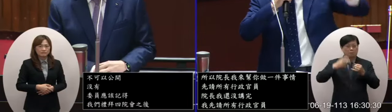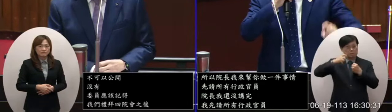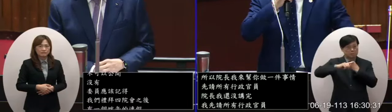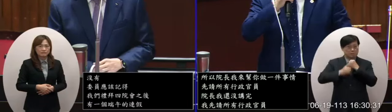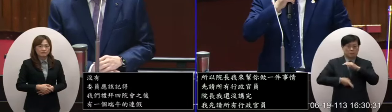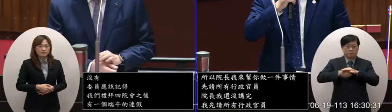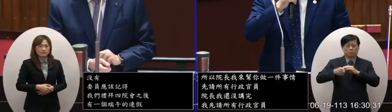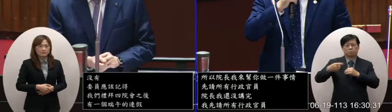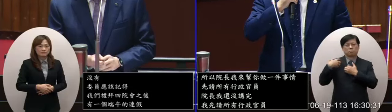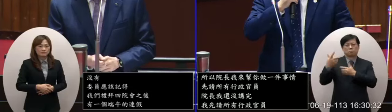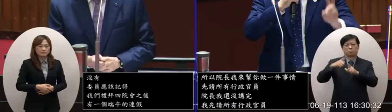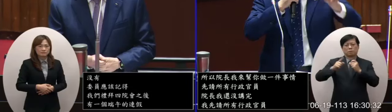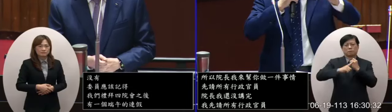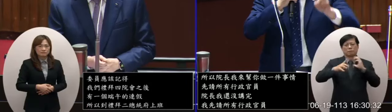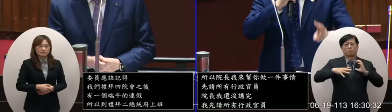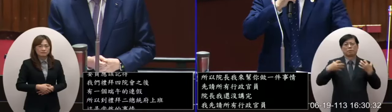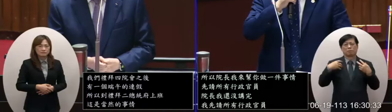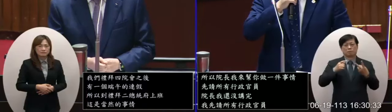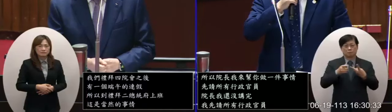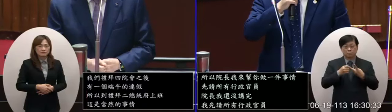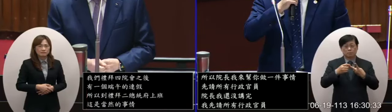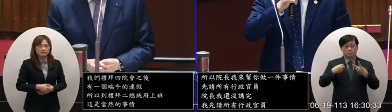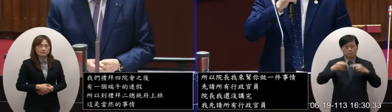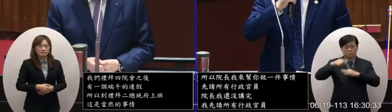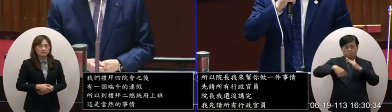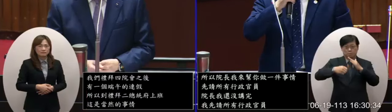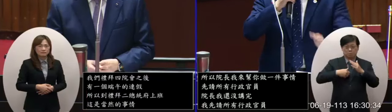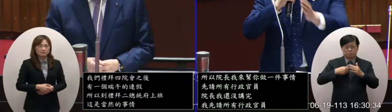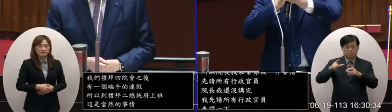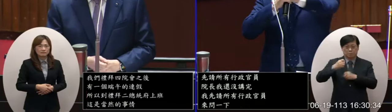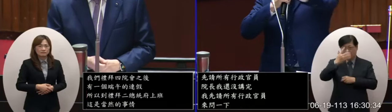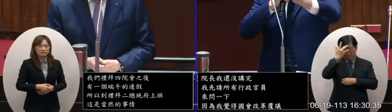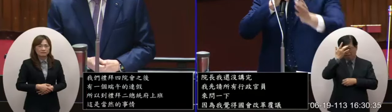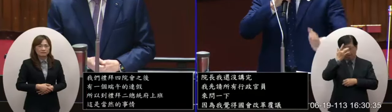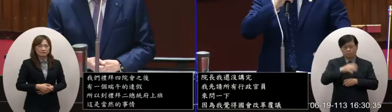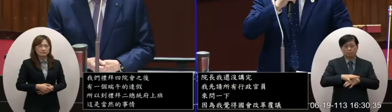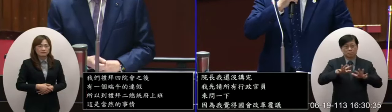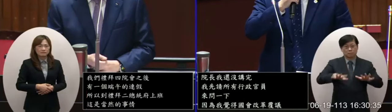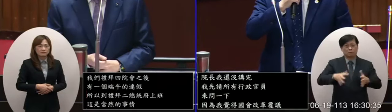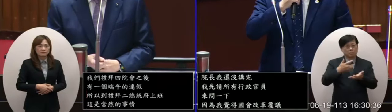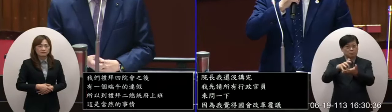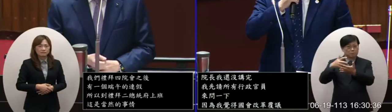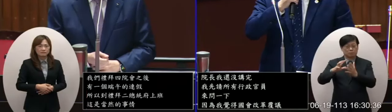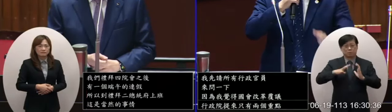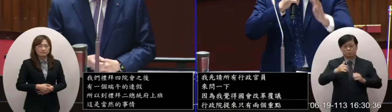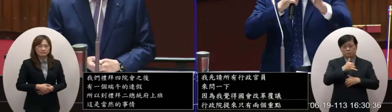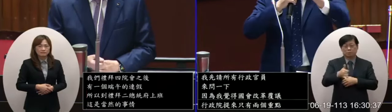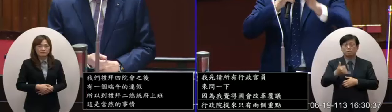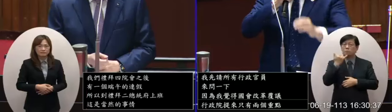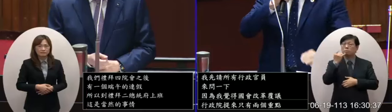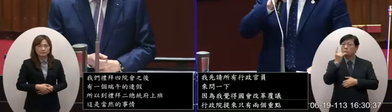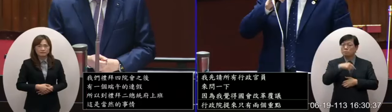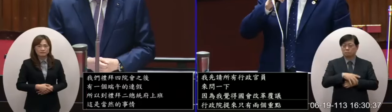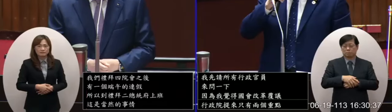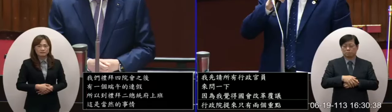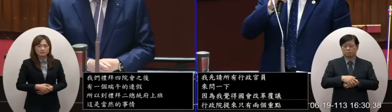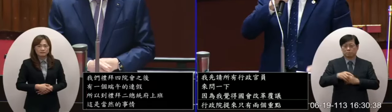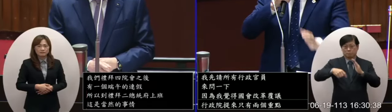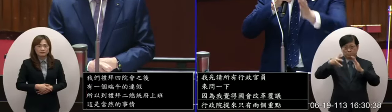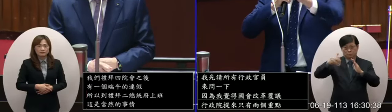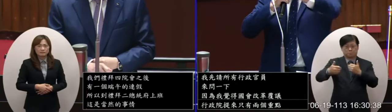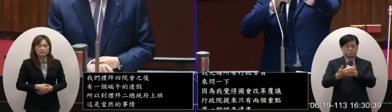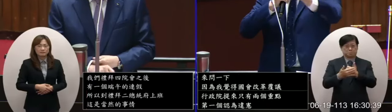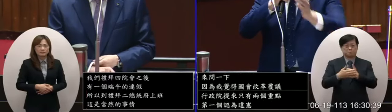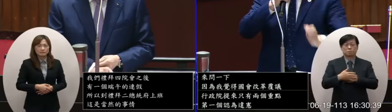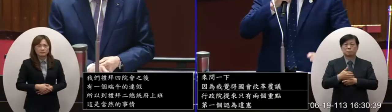由大法官来去决定就好了。第二个，觉得行政院自爱难行。现在在场这么多的行政官员，我是不是肯请院长帮